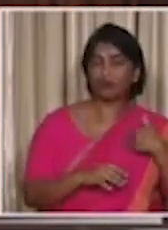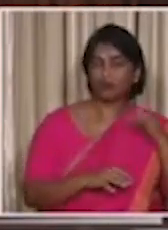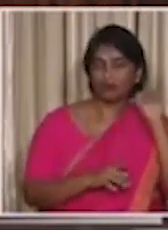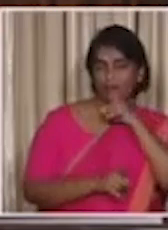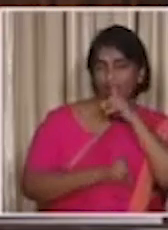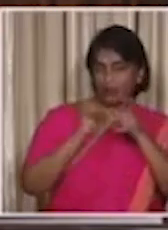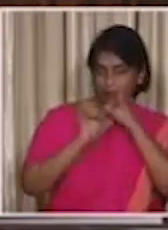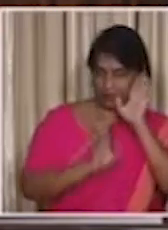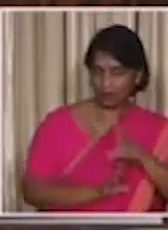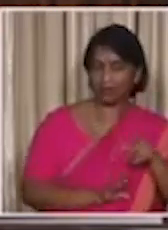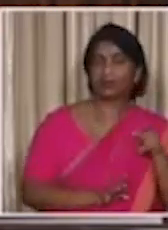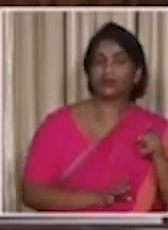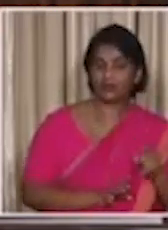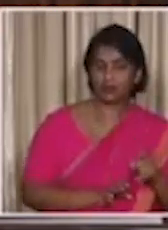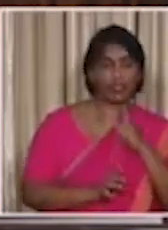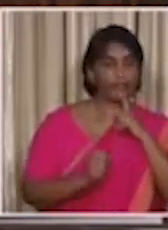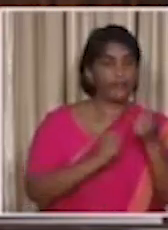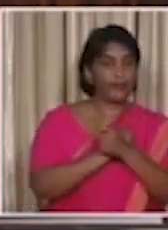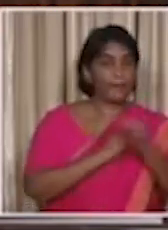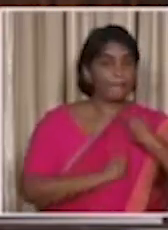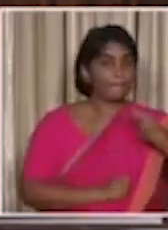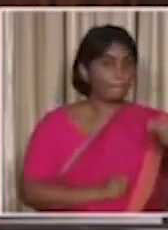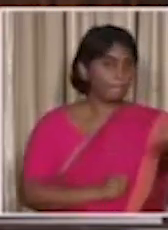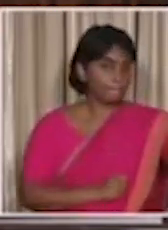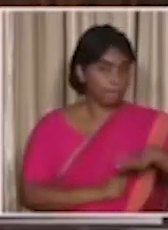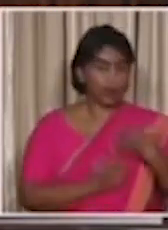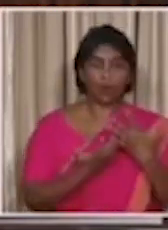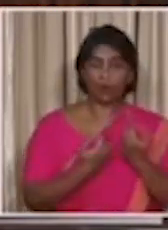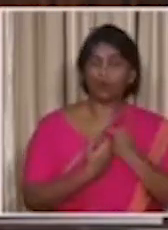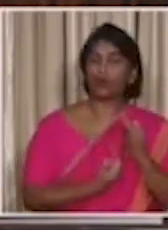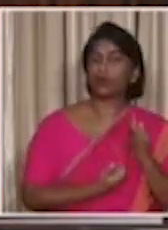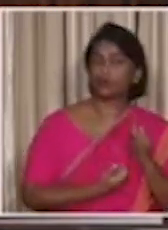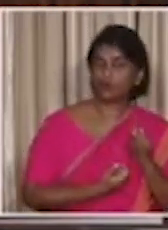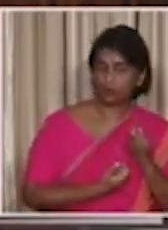පුරෝකථනය කර තිබෙනවා. අස්වැන්නු මිලදී ගැනීමට අවශ්‍ය මූල්‍ය